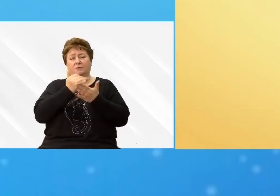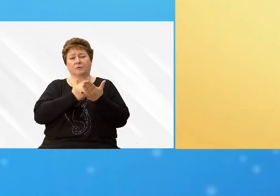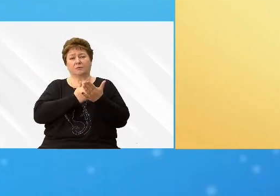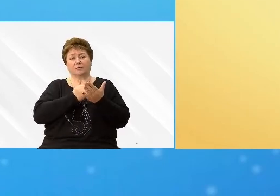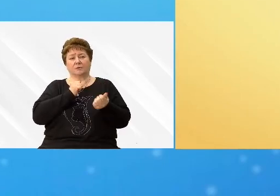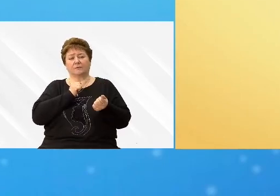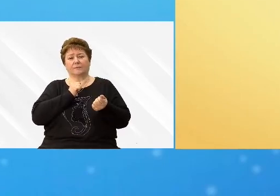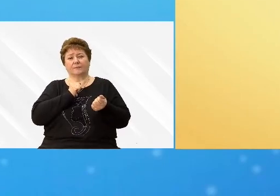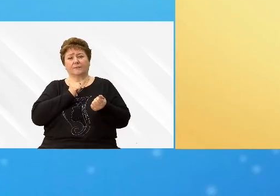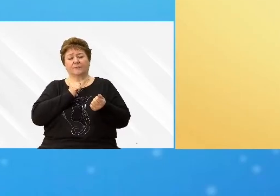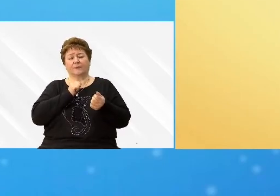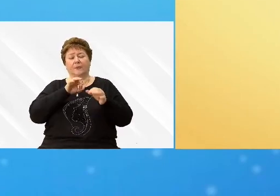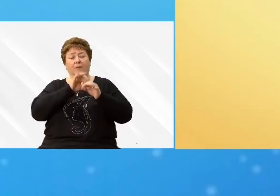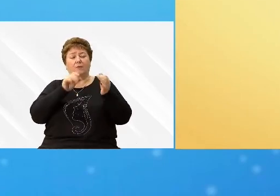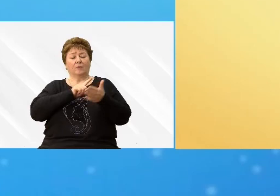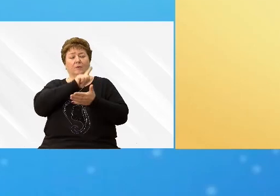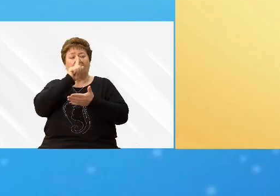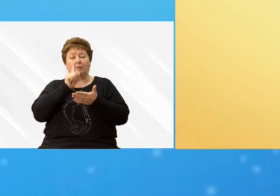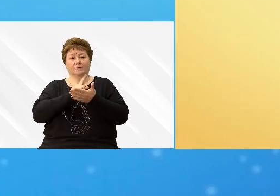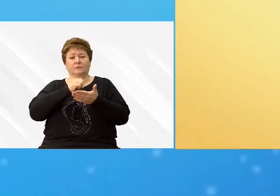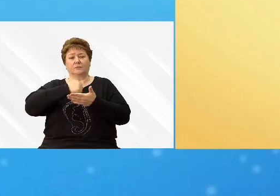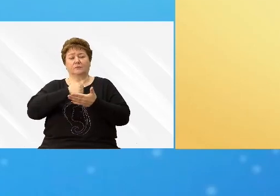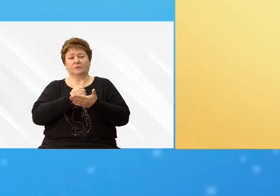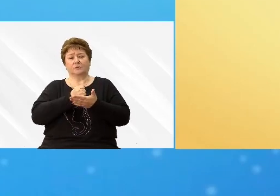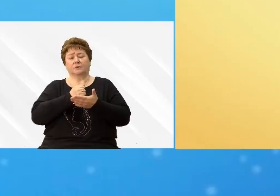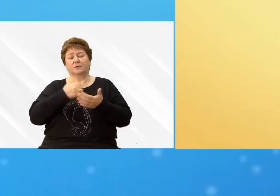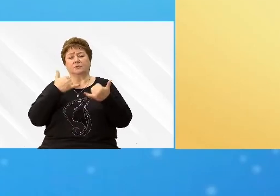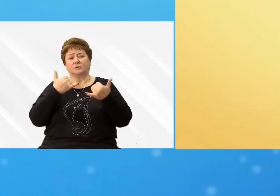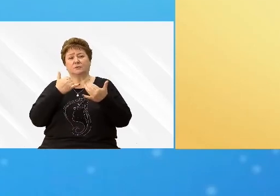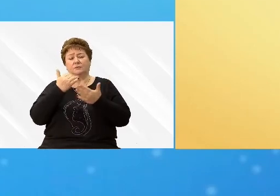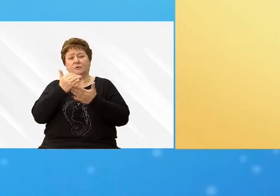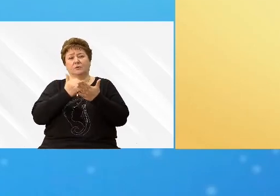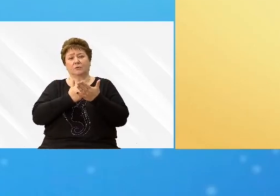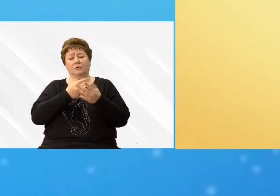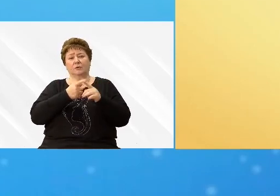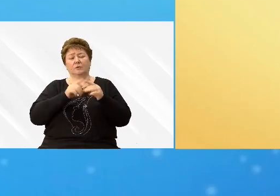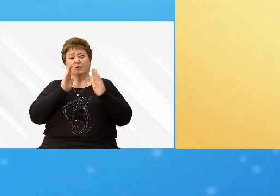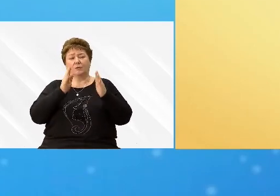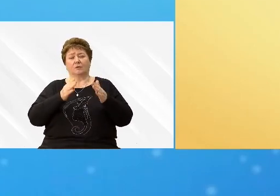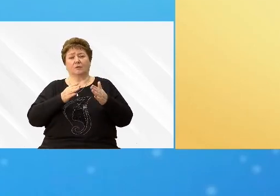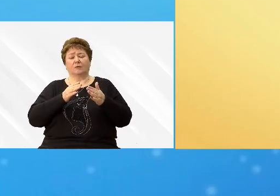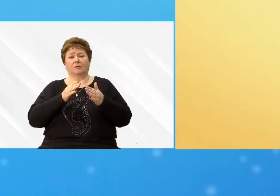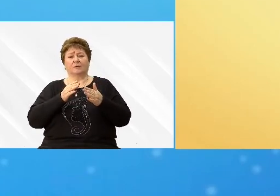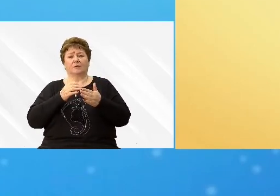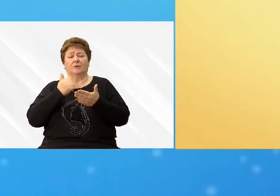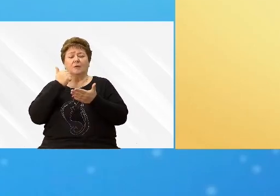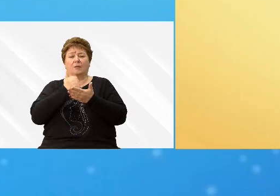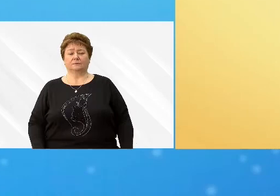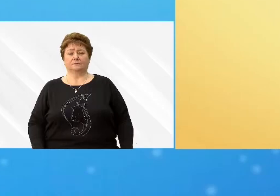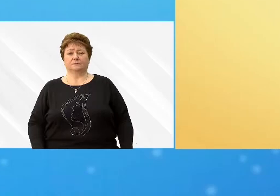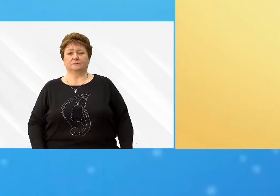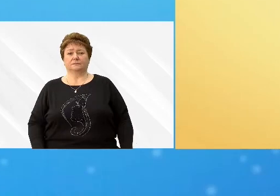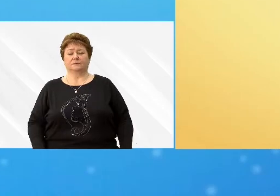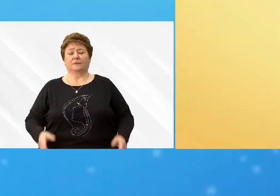уроке форме тезисов утверждений и сегодня на уроке это будет один главный тезис